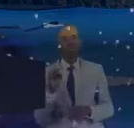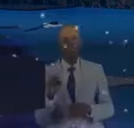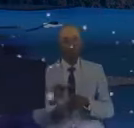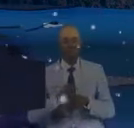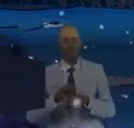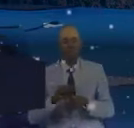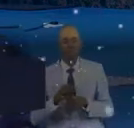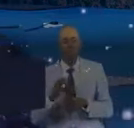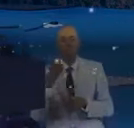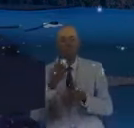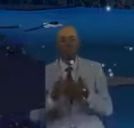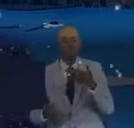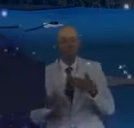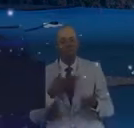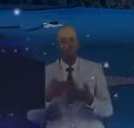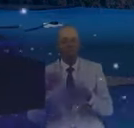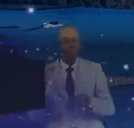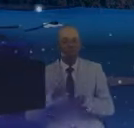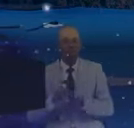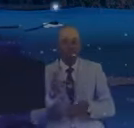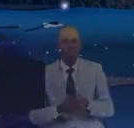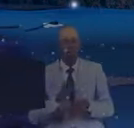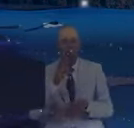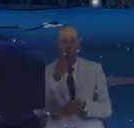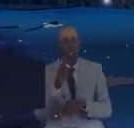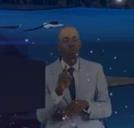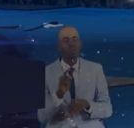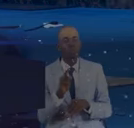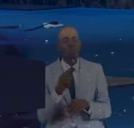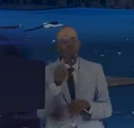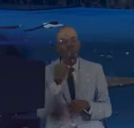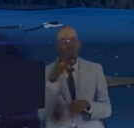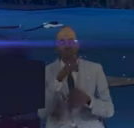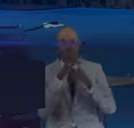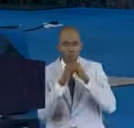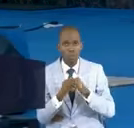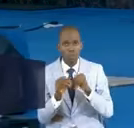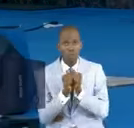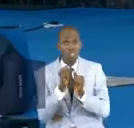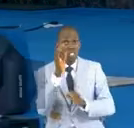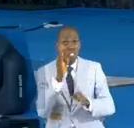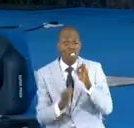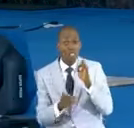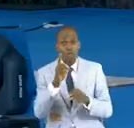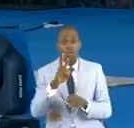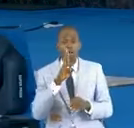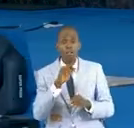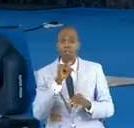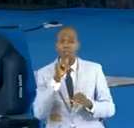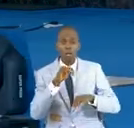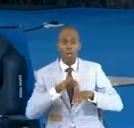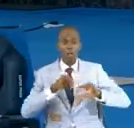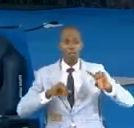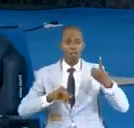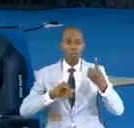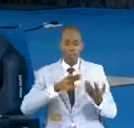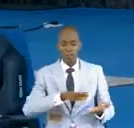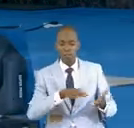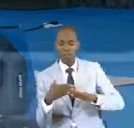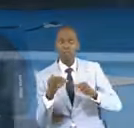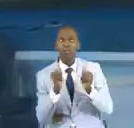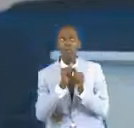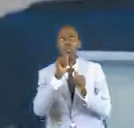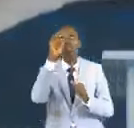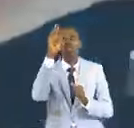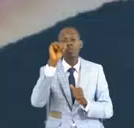ya bụrụ aha nzukọ nke anyị sara anyị nọ n'ime ya. Ọ bụrụ na anyị esoghị Kraịst nwụkọ ọnwụ, ihe ọ sọrọ ya bụrụ ije ozi nke anyị nọ n'ime